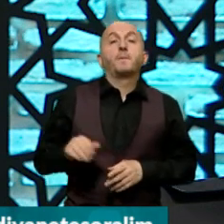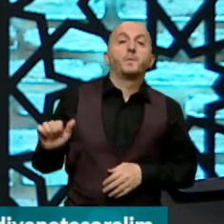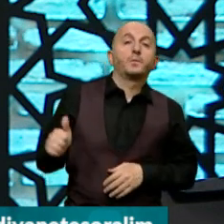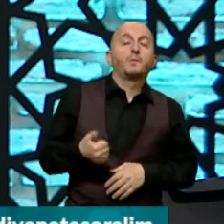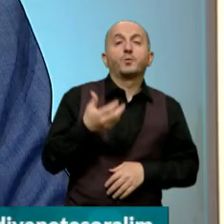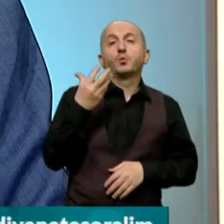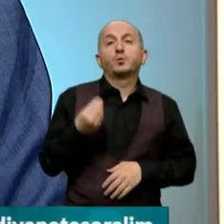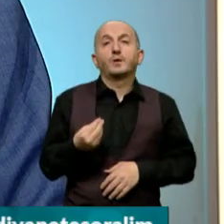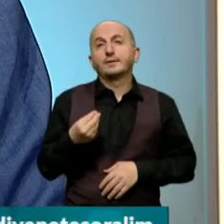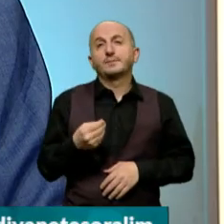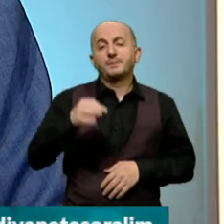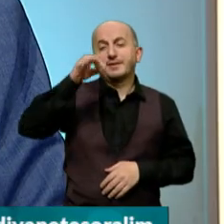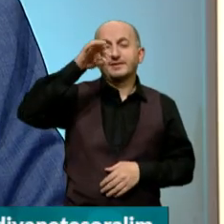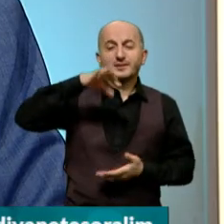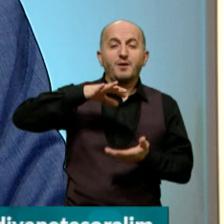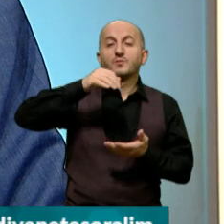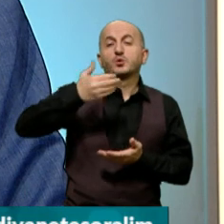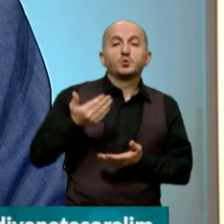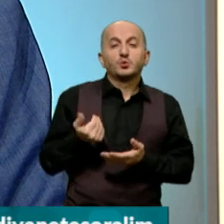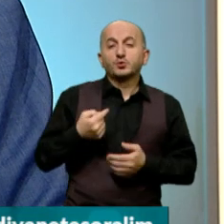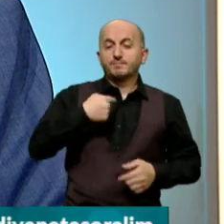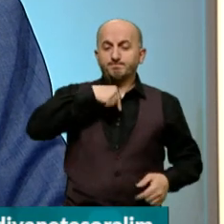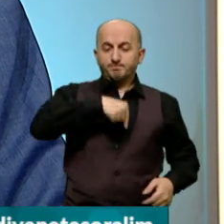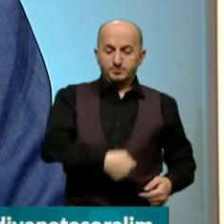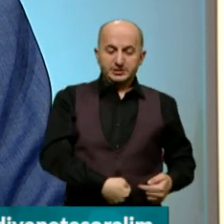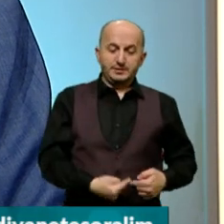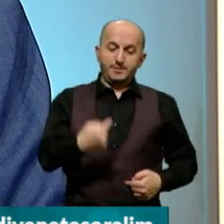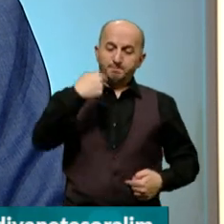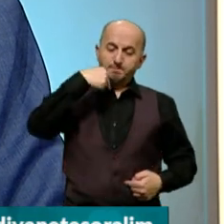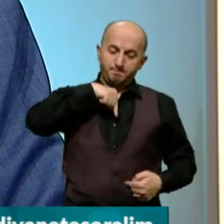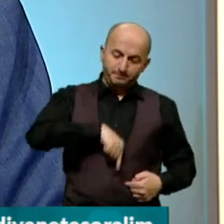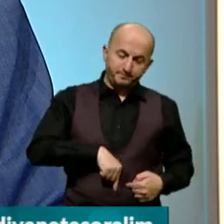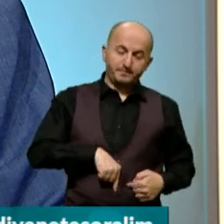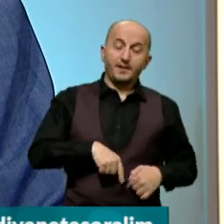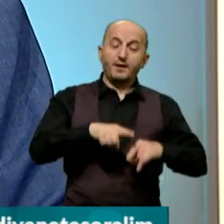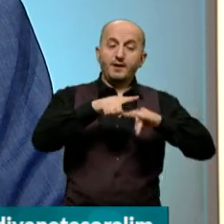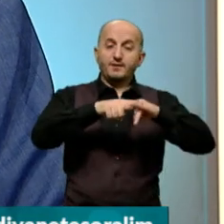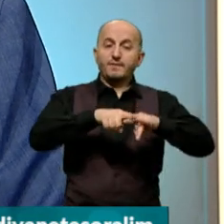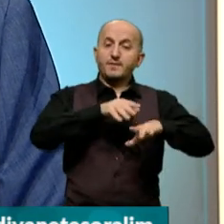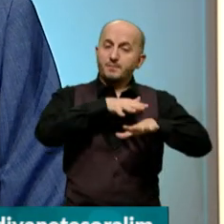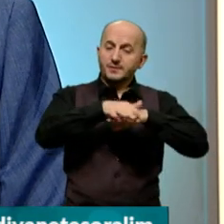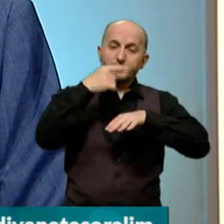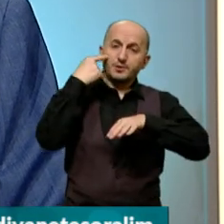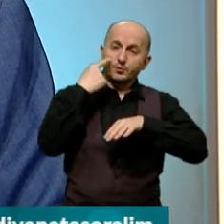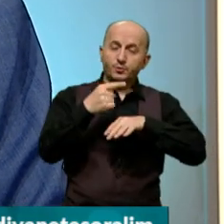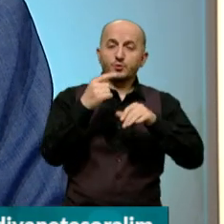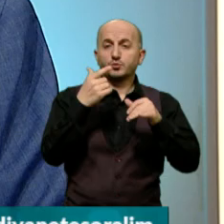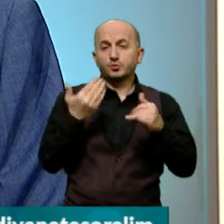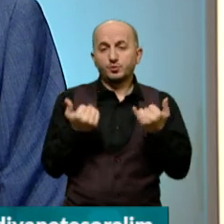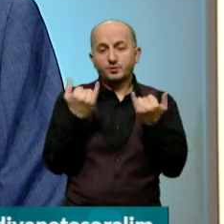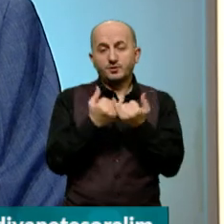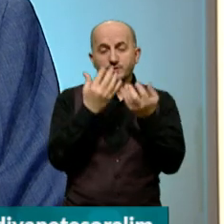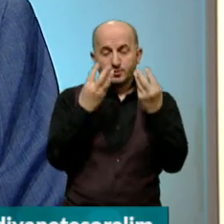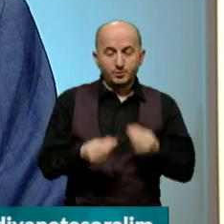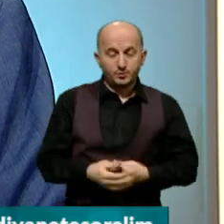olan bir damla sütün mideye inmesidir. Bu inerse bununla Hanefi fukahasına göre süt kardeşliği oluşur.